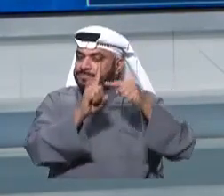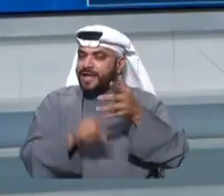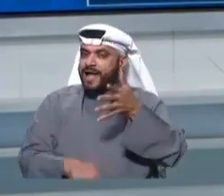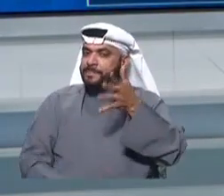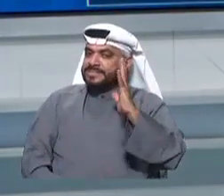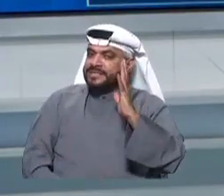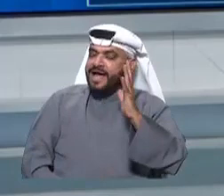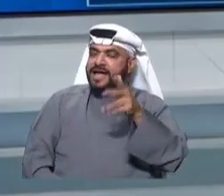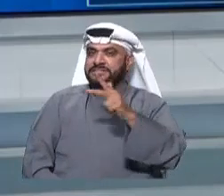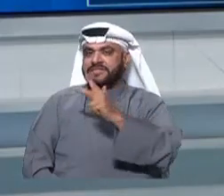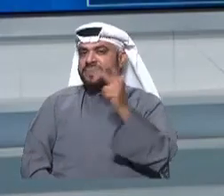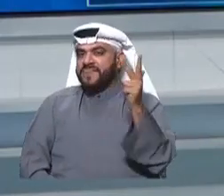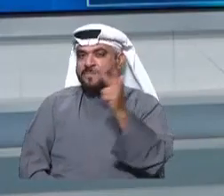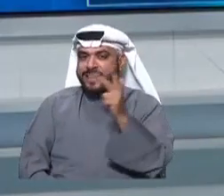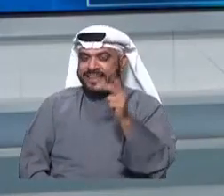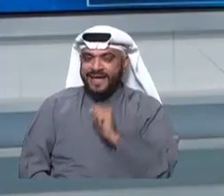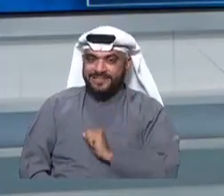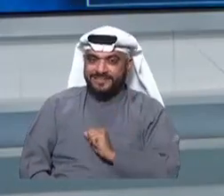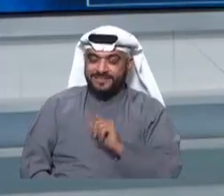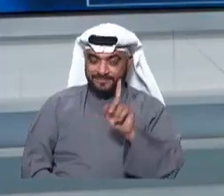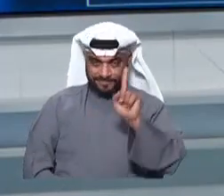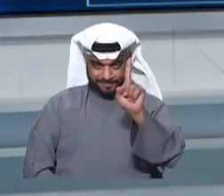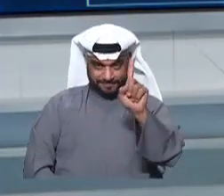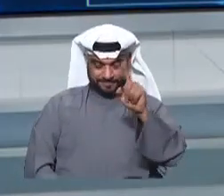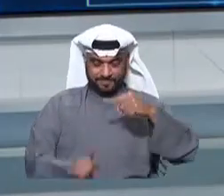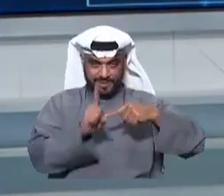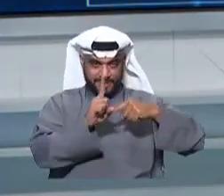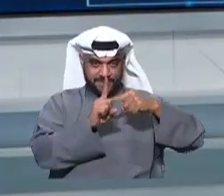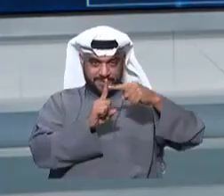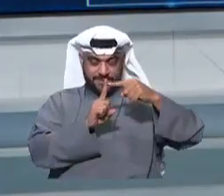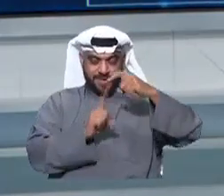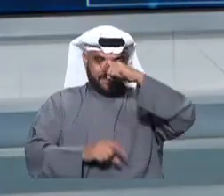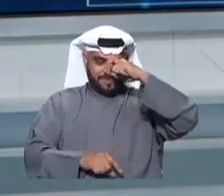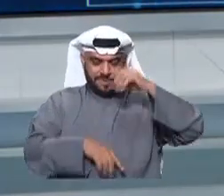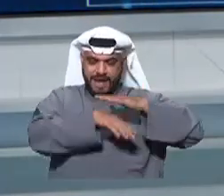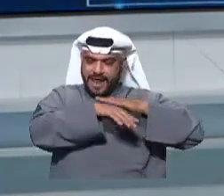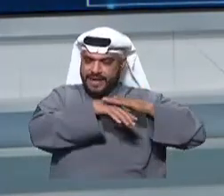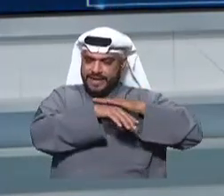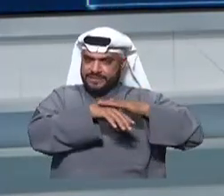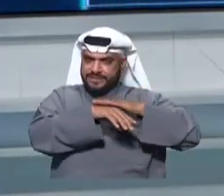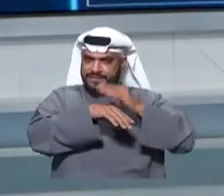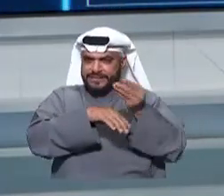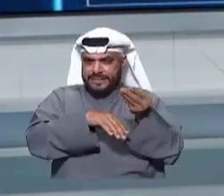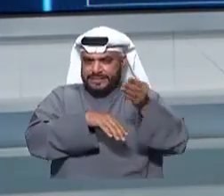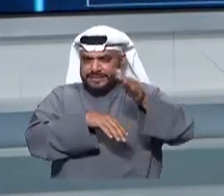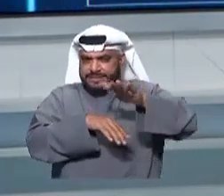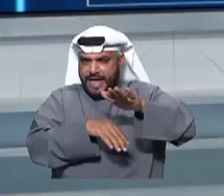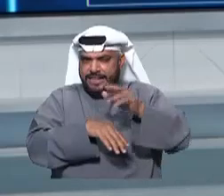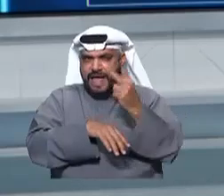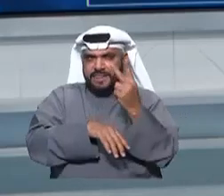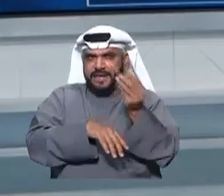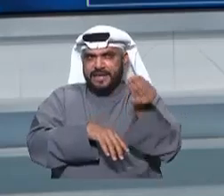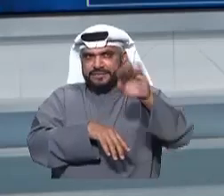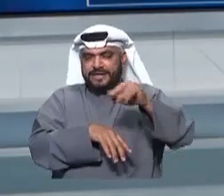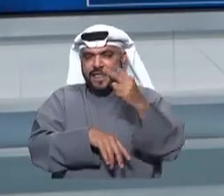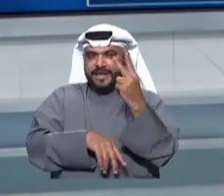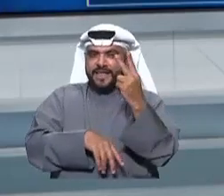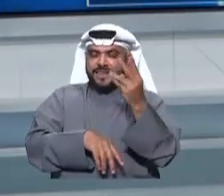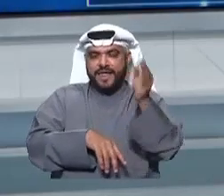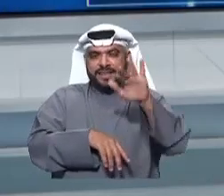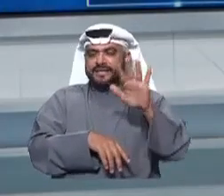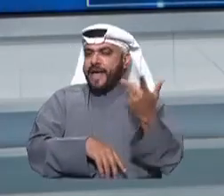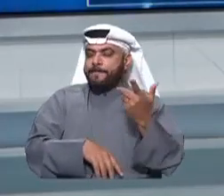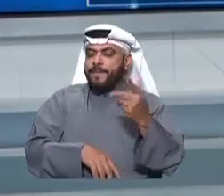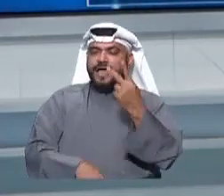إلى 18 درجة مئوية، لكن درجات الحرارة المحسوسة نوعا ما أعلى من هذه المعدلات بحول درجتين إلى 3 درجات مئوية،